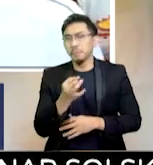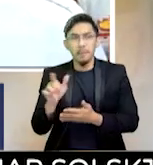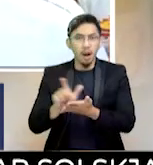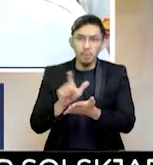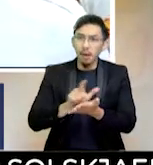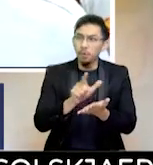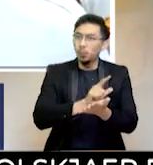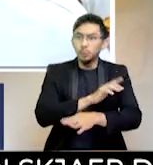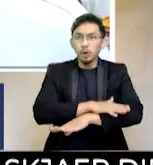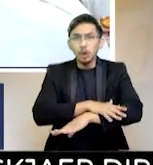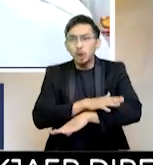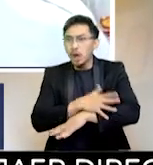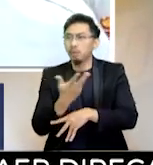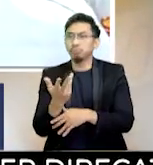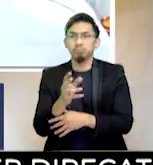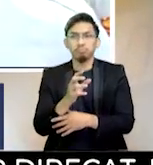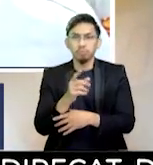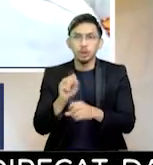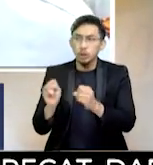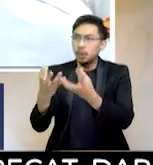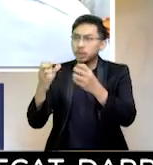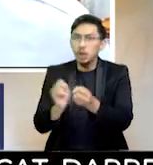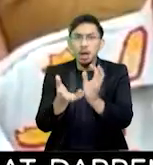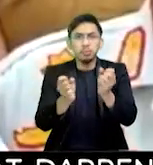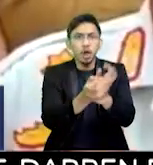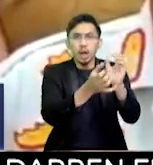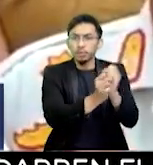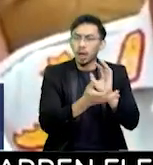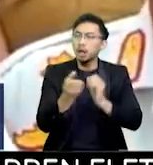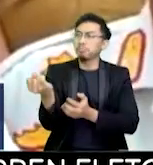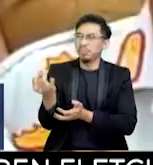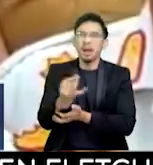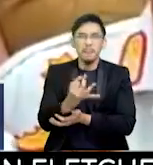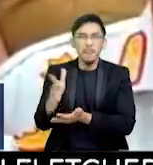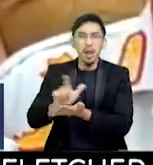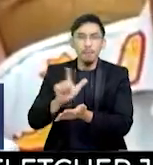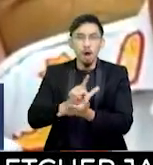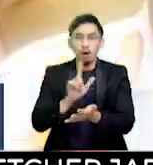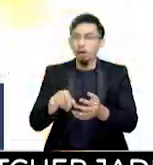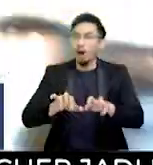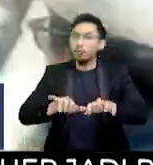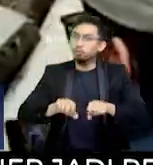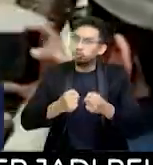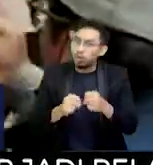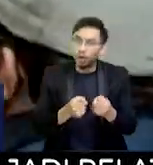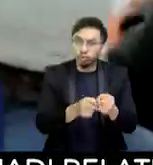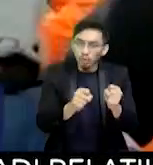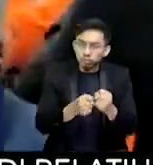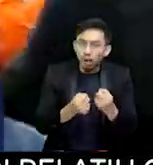kena banjir, ada belasan komputer kena ya. Nanti kita cari solusi untuk mengganti cepatnya.